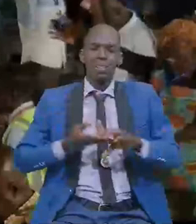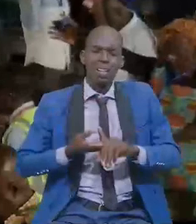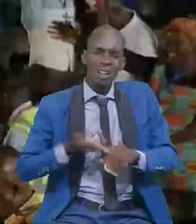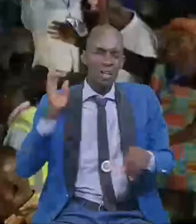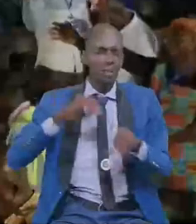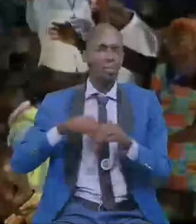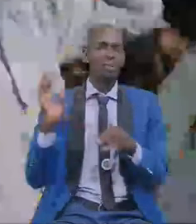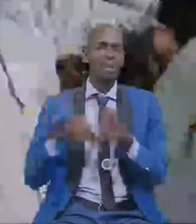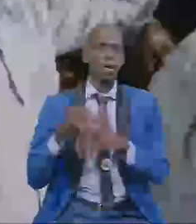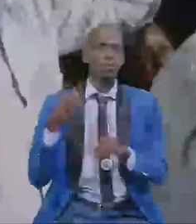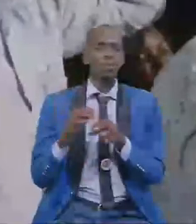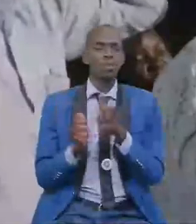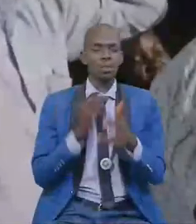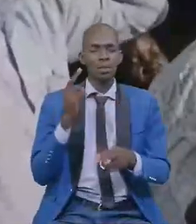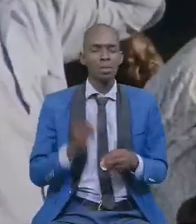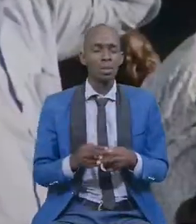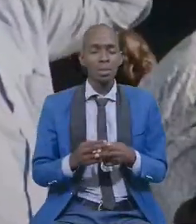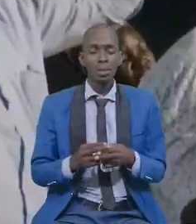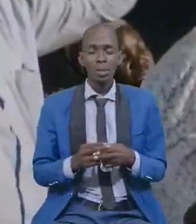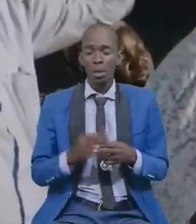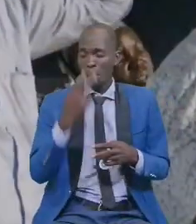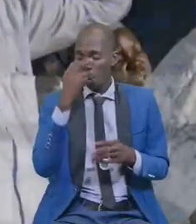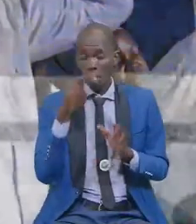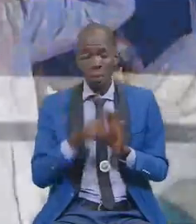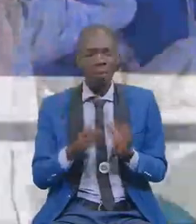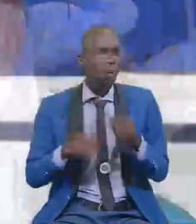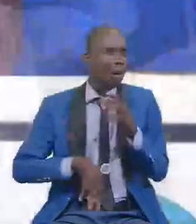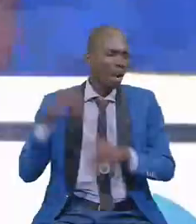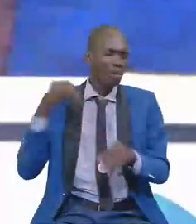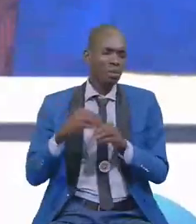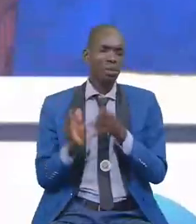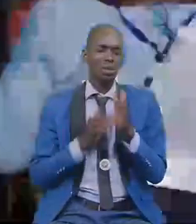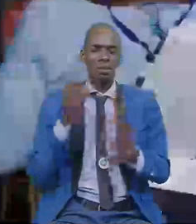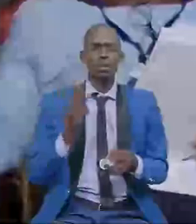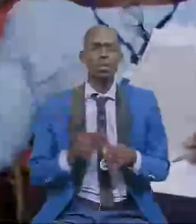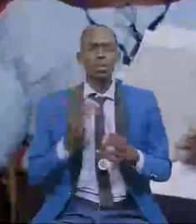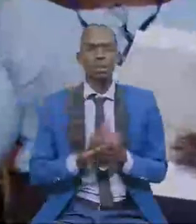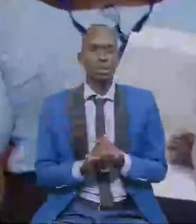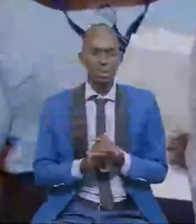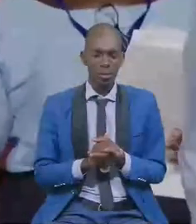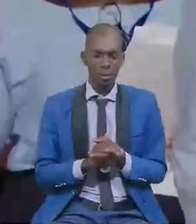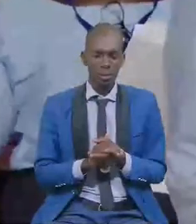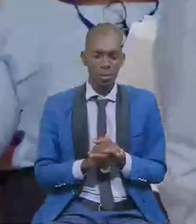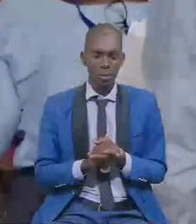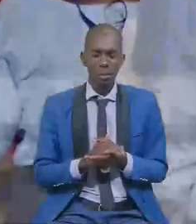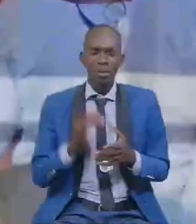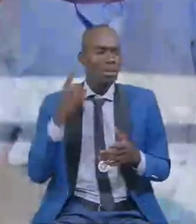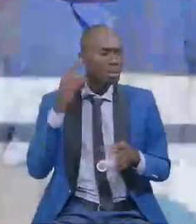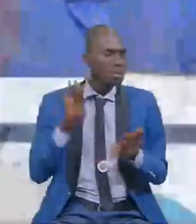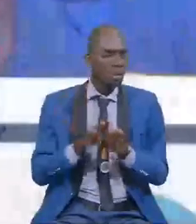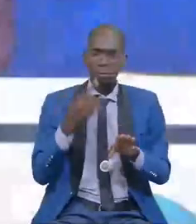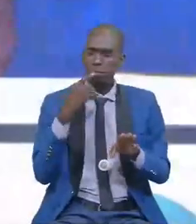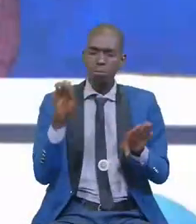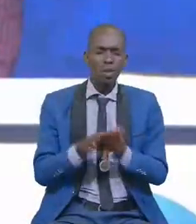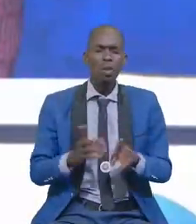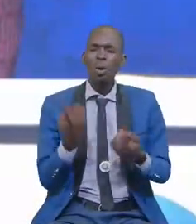au nom de Jésus. Aveuglement disparaît au nom de Jésus. Surdité, mutisme,